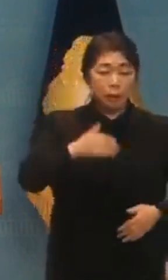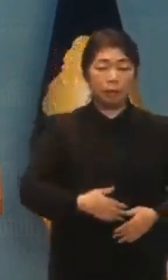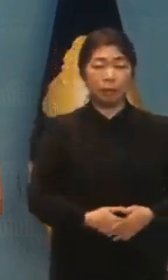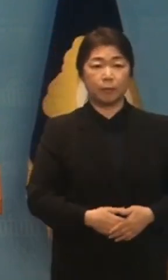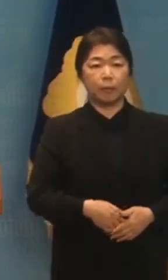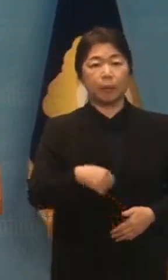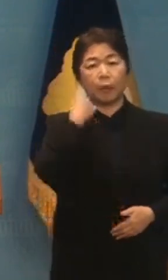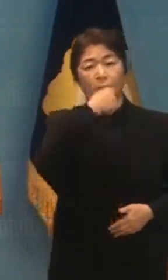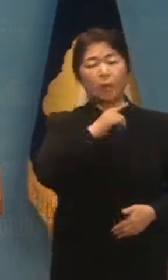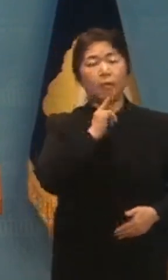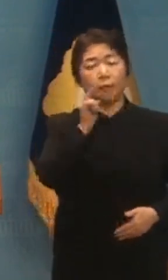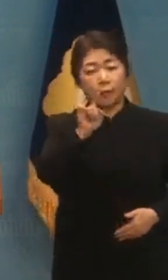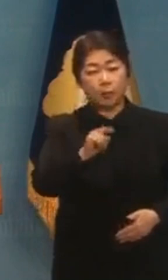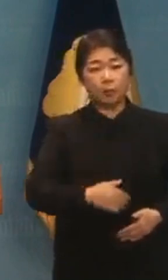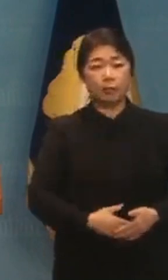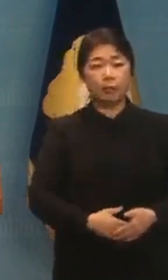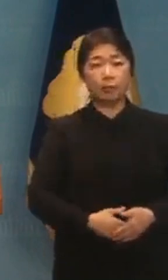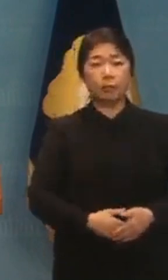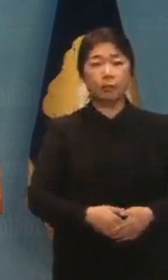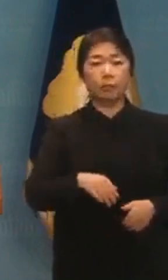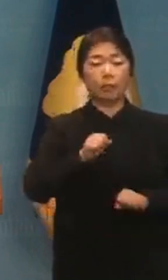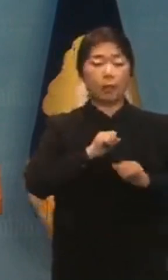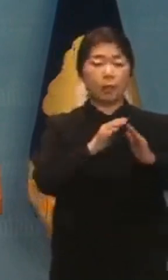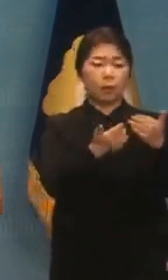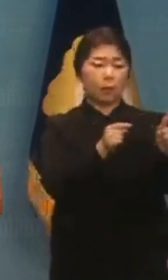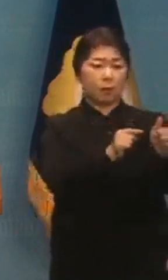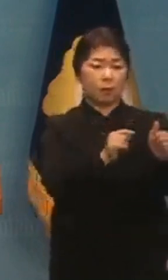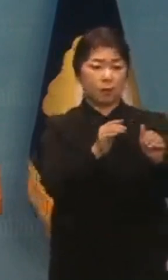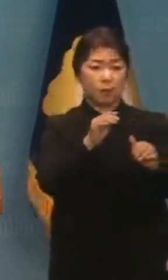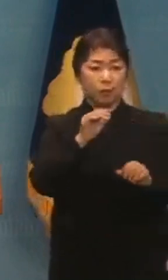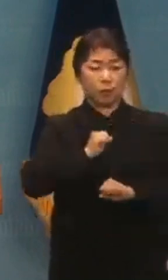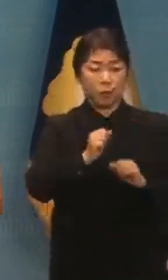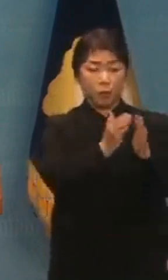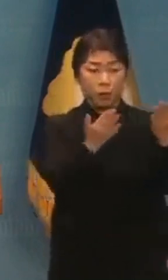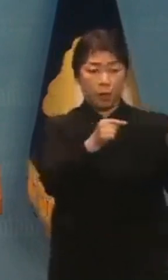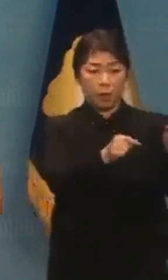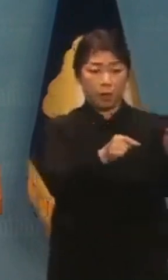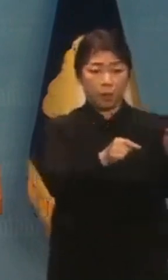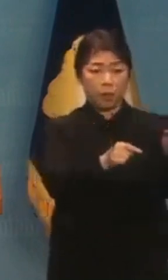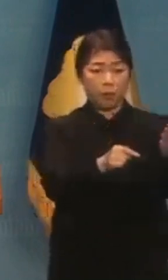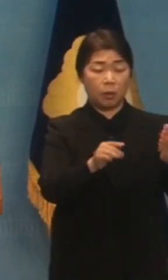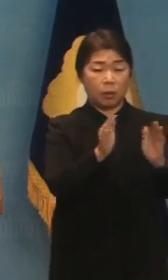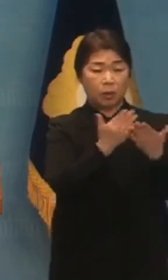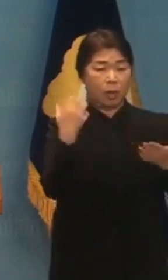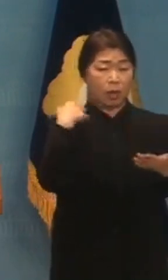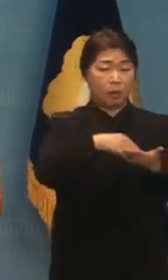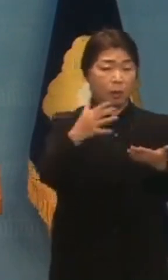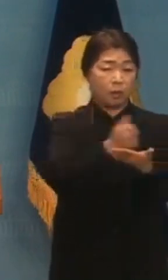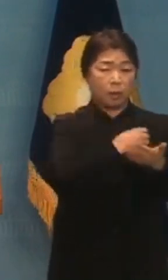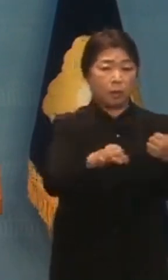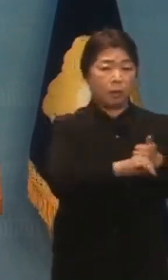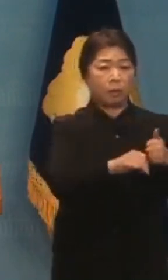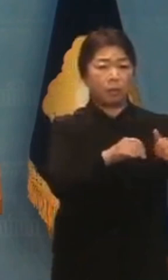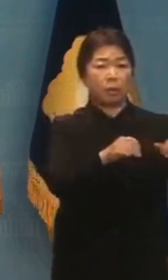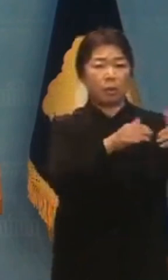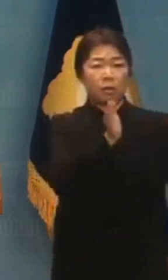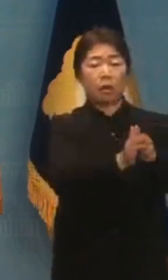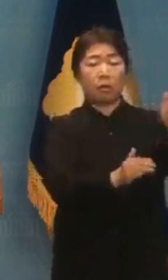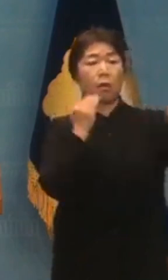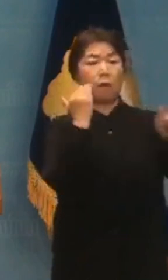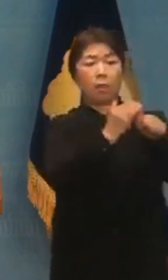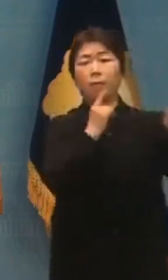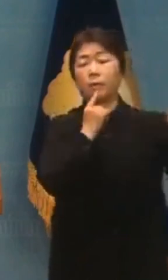국방부 교재 논란에 즉각 시정 요구한 윤 대통령, 책을 회수했다면 장관은 파면하는 게